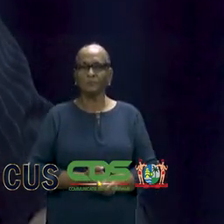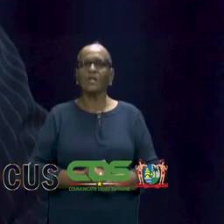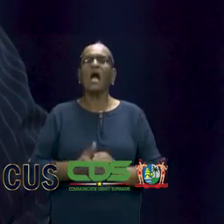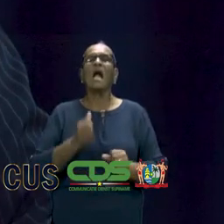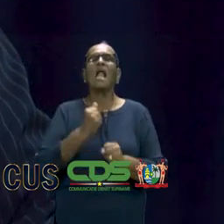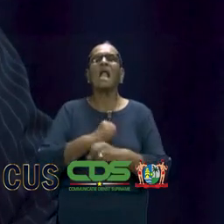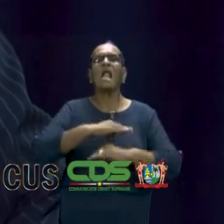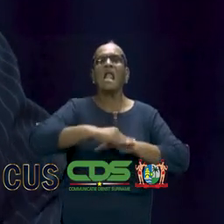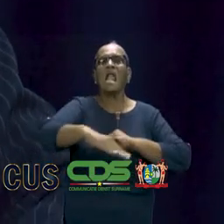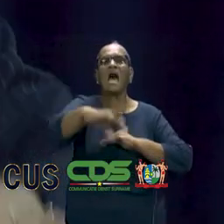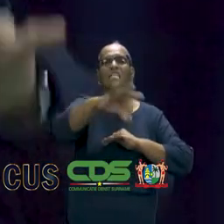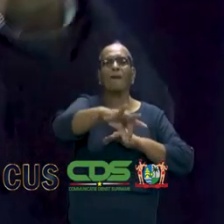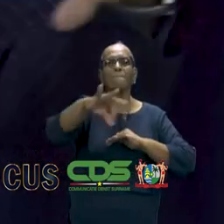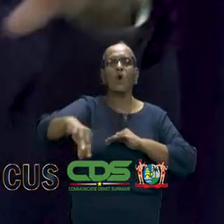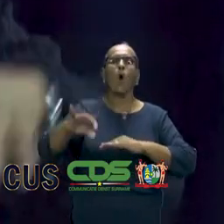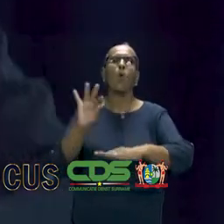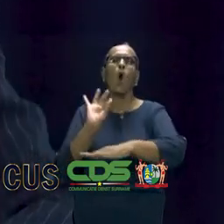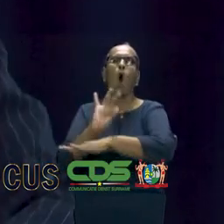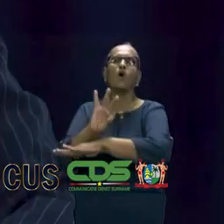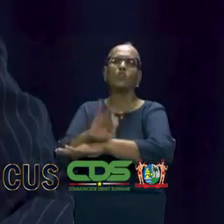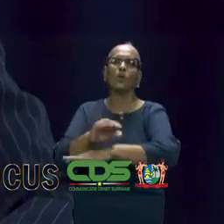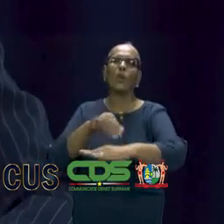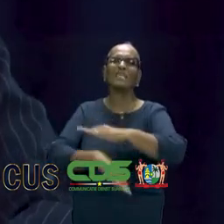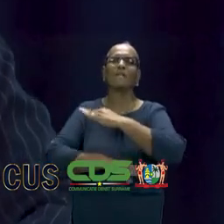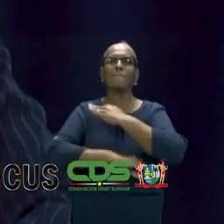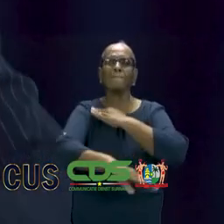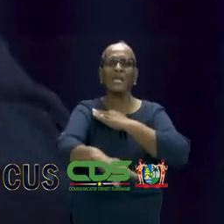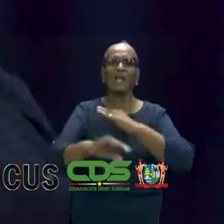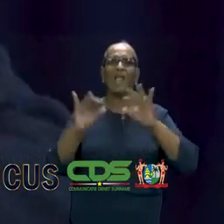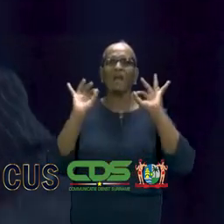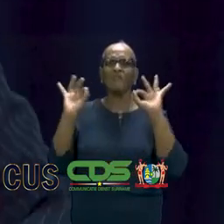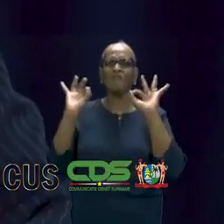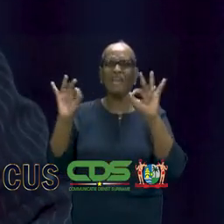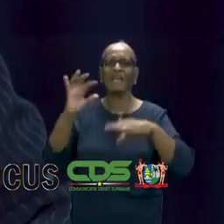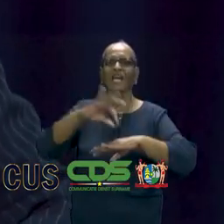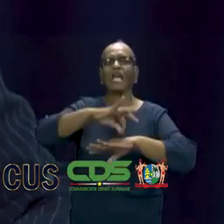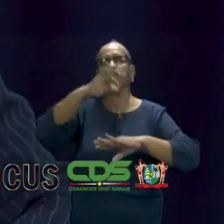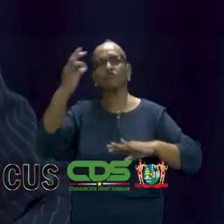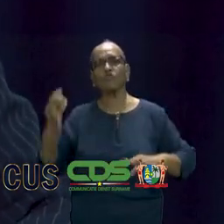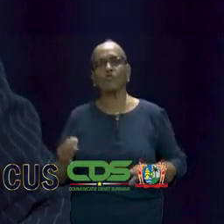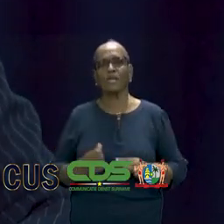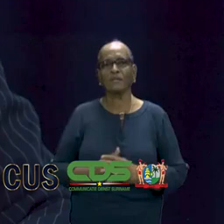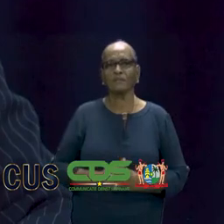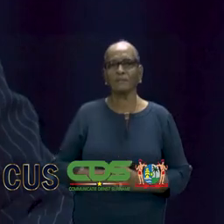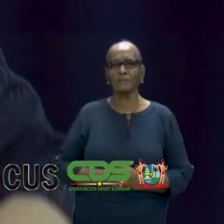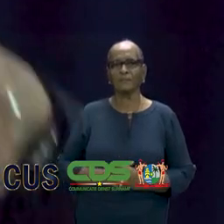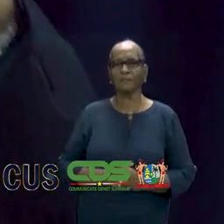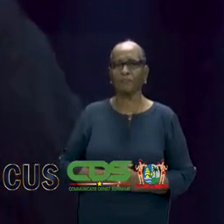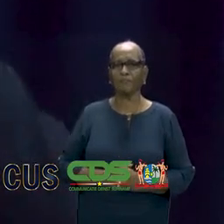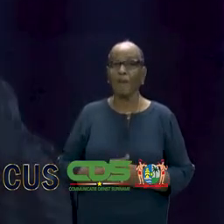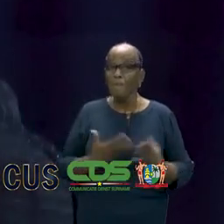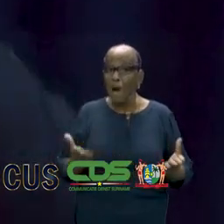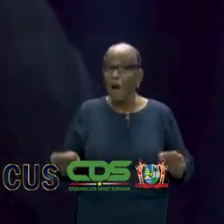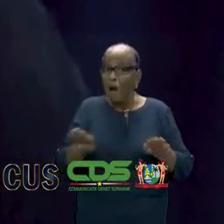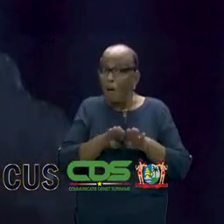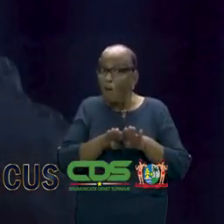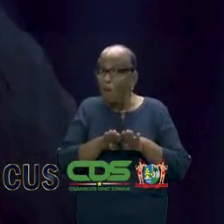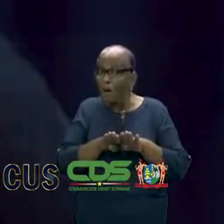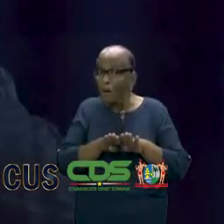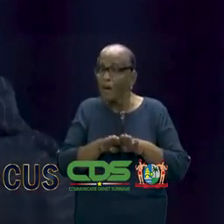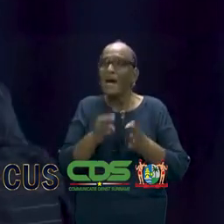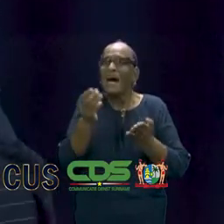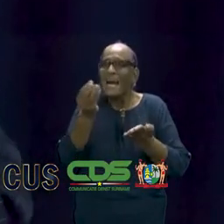Landbouw, onderwijs, binnenland, veiligheid, gezondheid. Maar tegelijkertijd dat